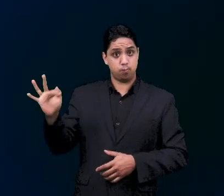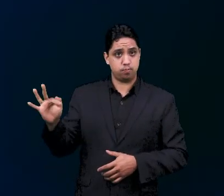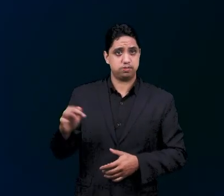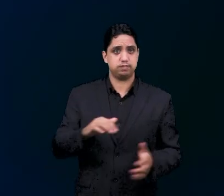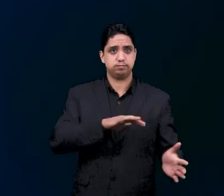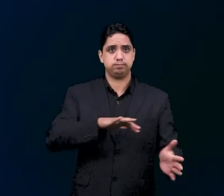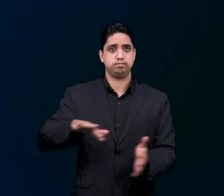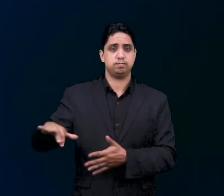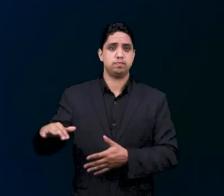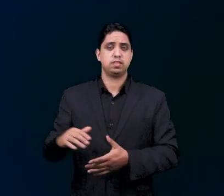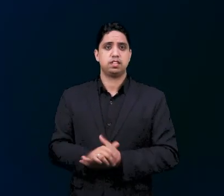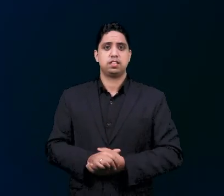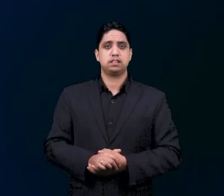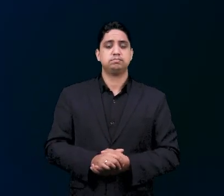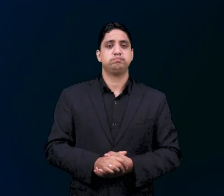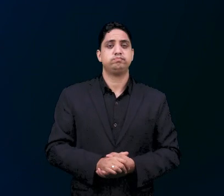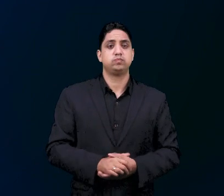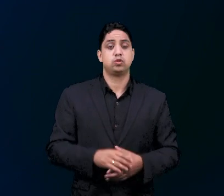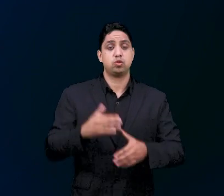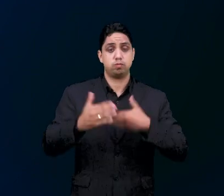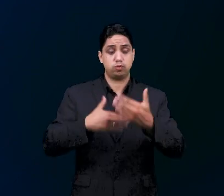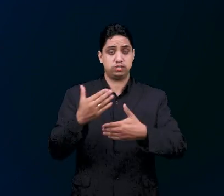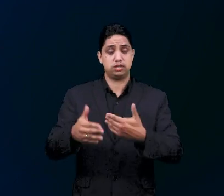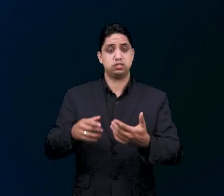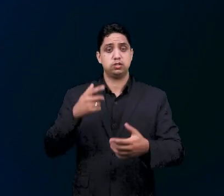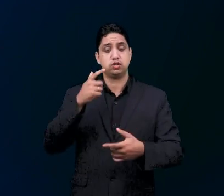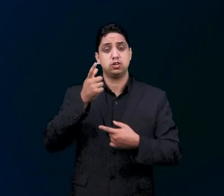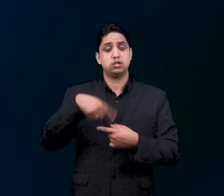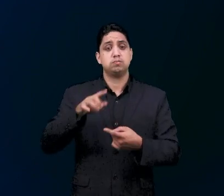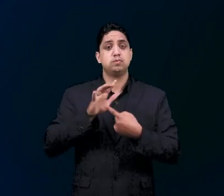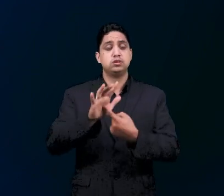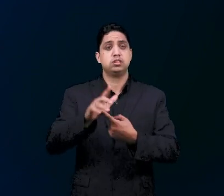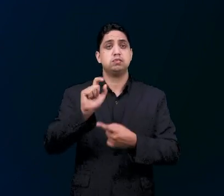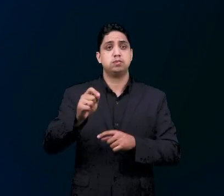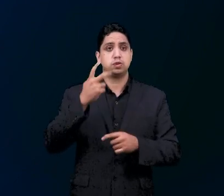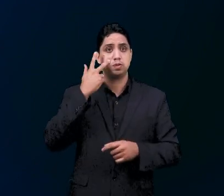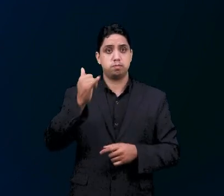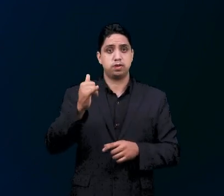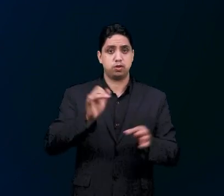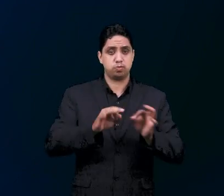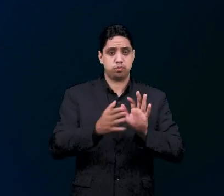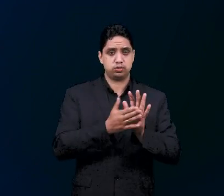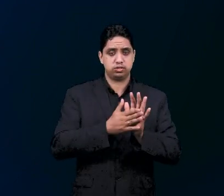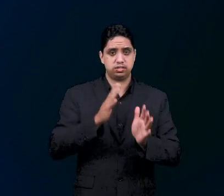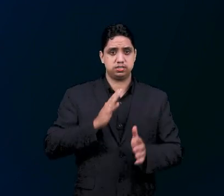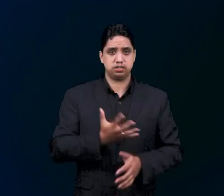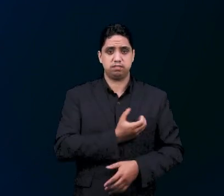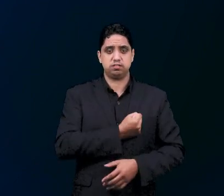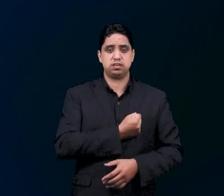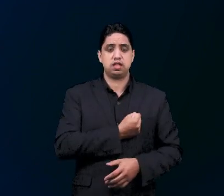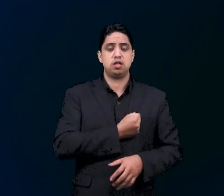française. Le processus de salut de Zachée, nous retrouvons le Père comme projet de salut et l'élection.